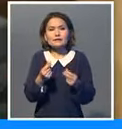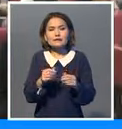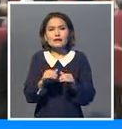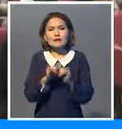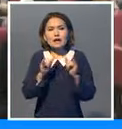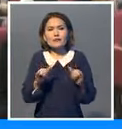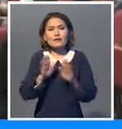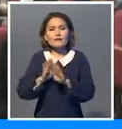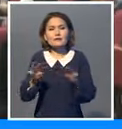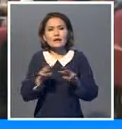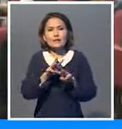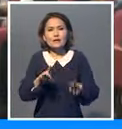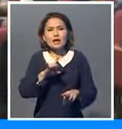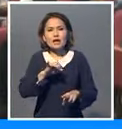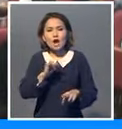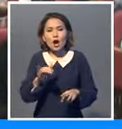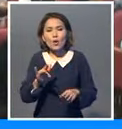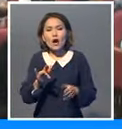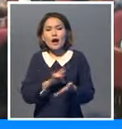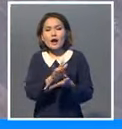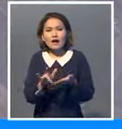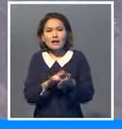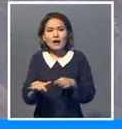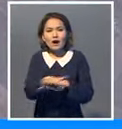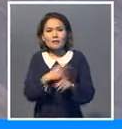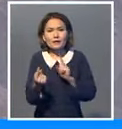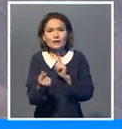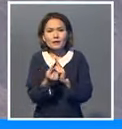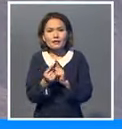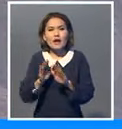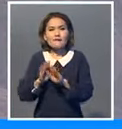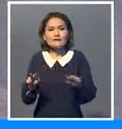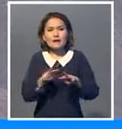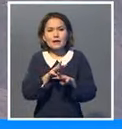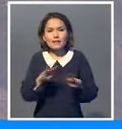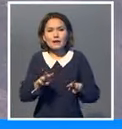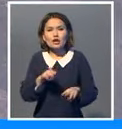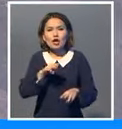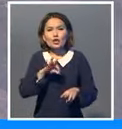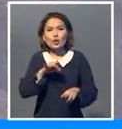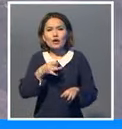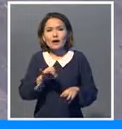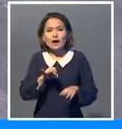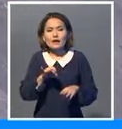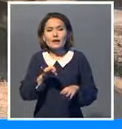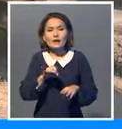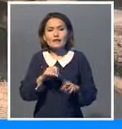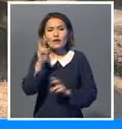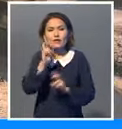Альберт Рау Арқалық қаласына сапарында осындай пікір білдірді. Вице-министр сапар барысында Торғай боксит кен басқармасының ұжымымен